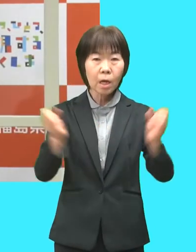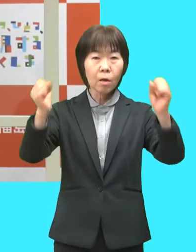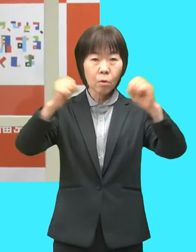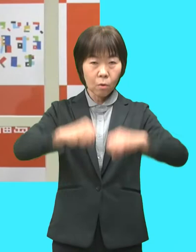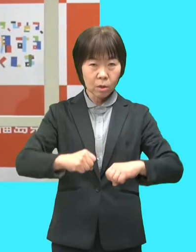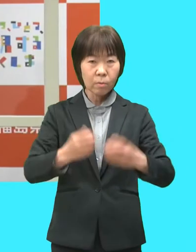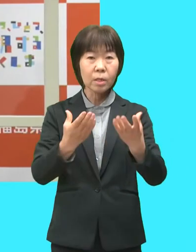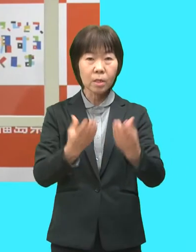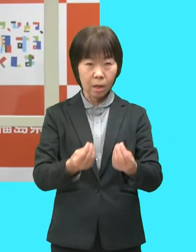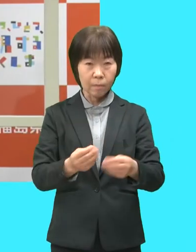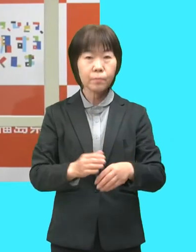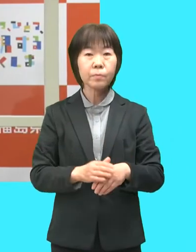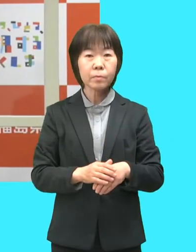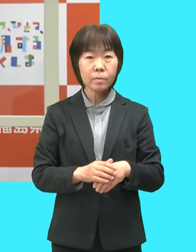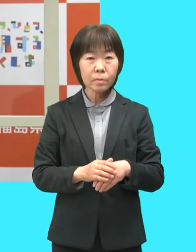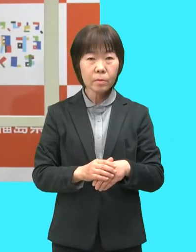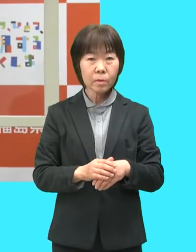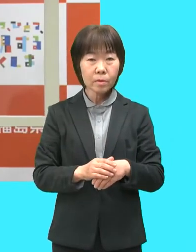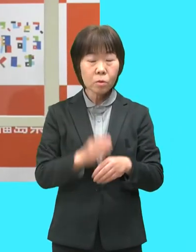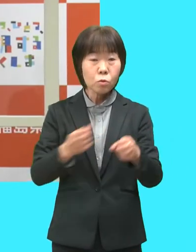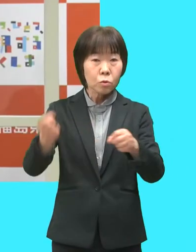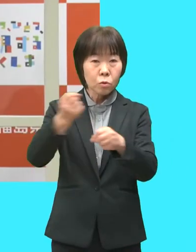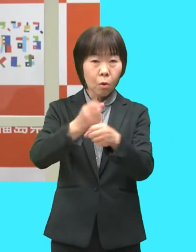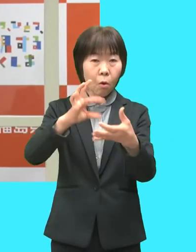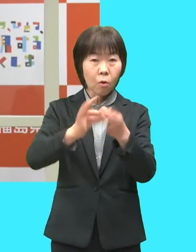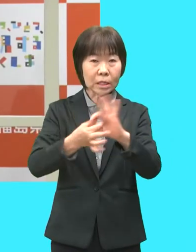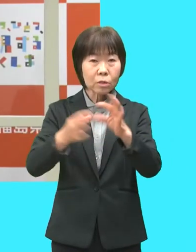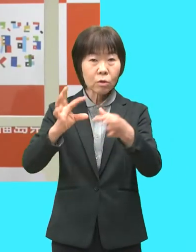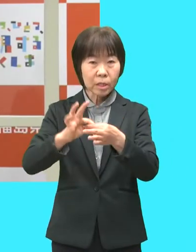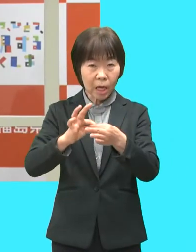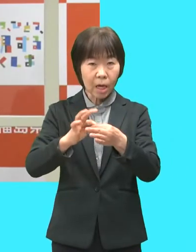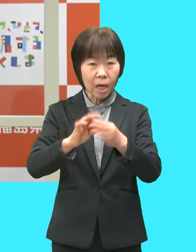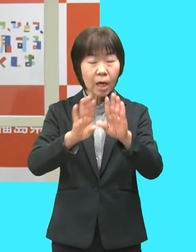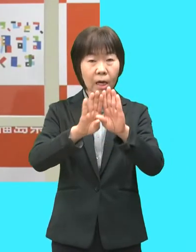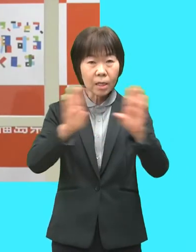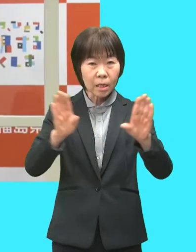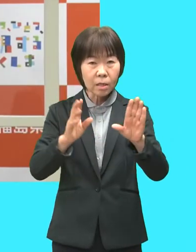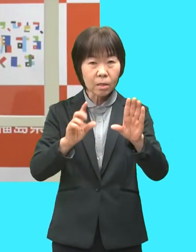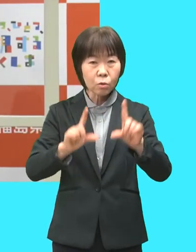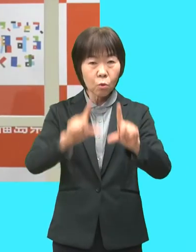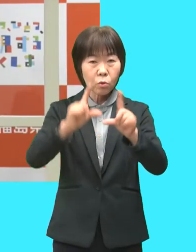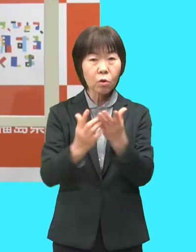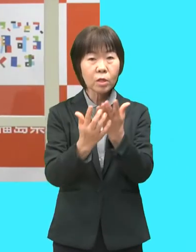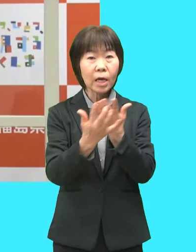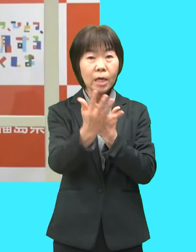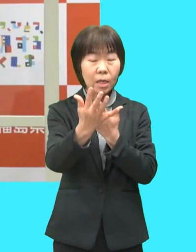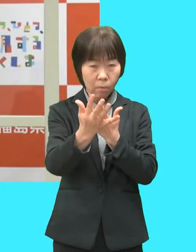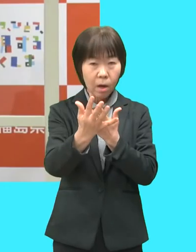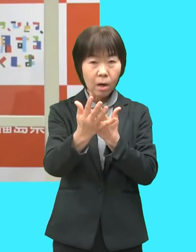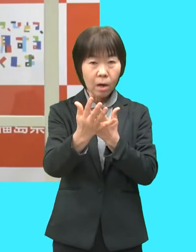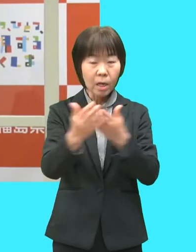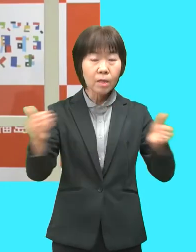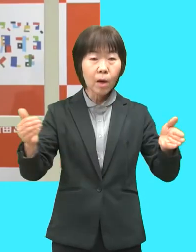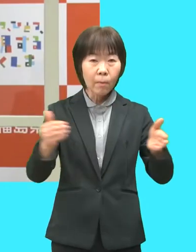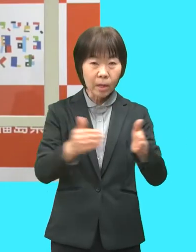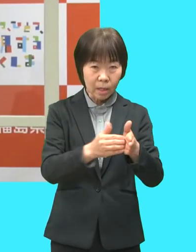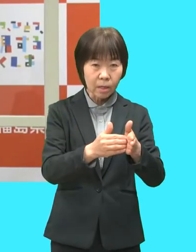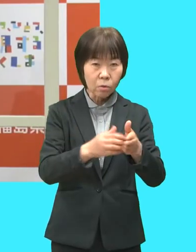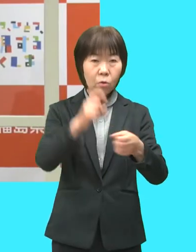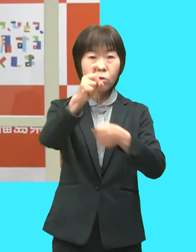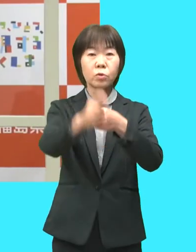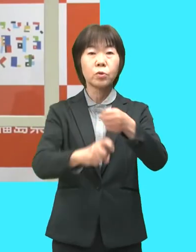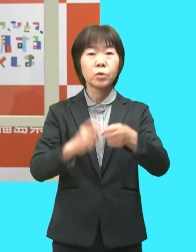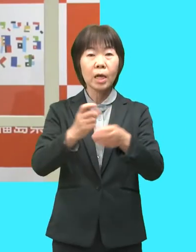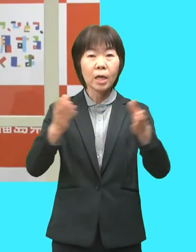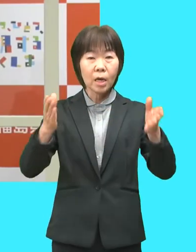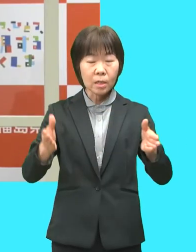されました。復興五輪として開催される東京大会では、これまでいただいたこの10年